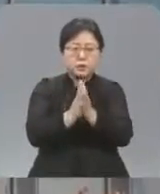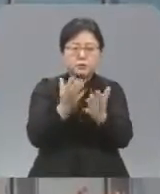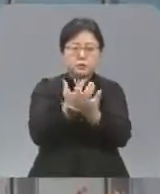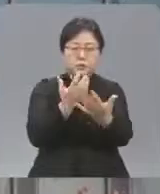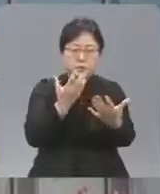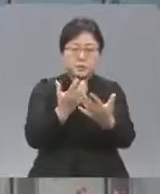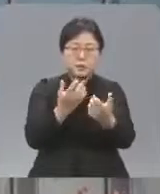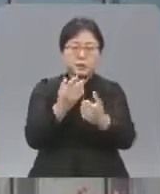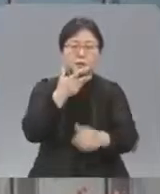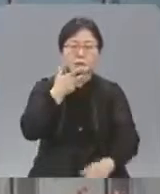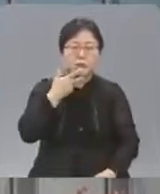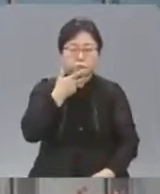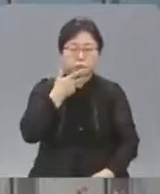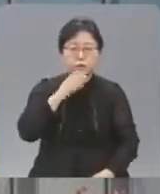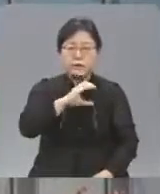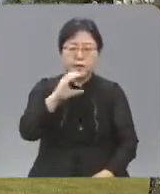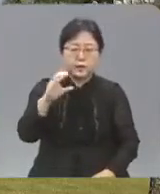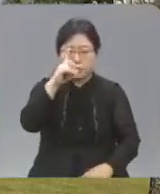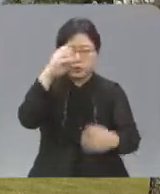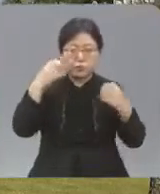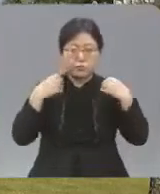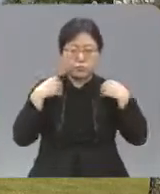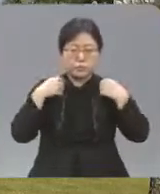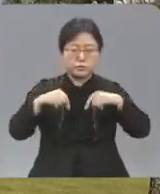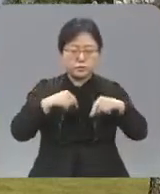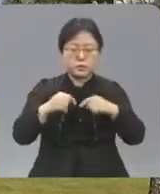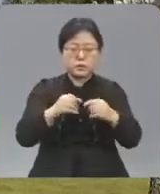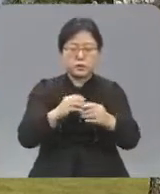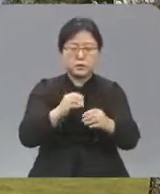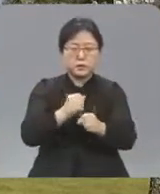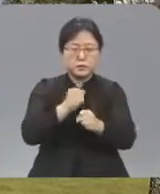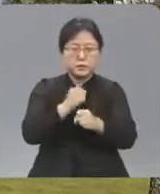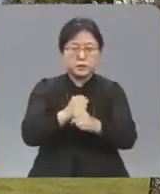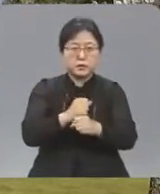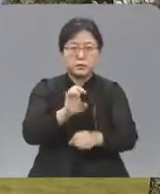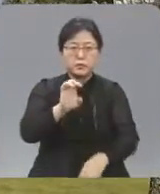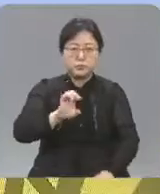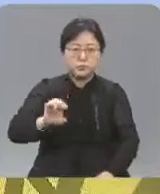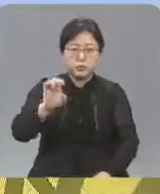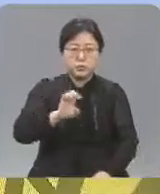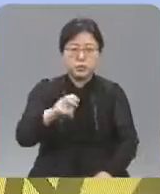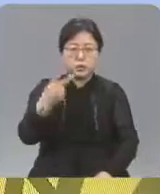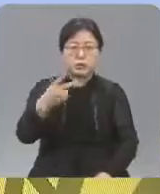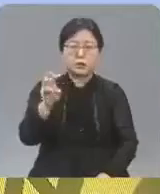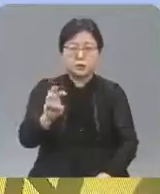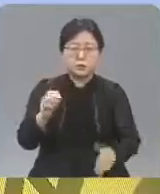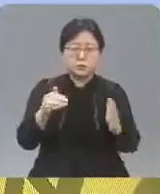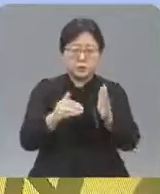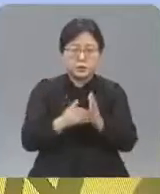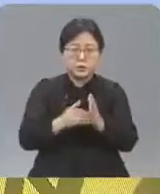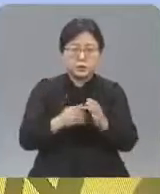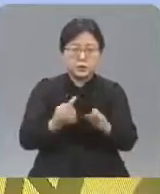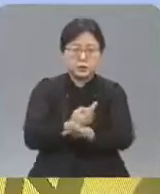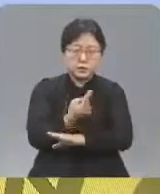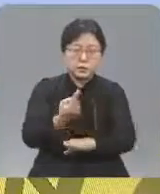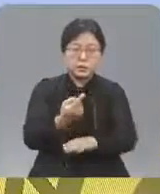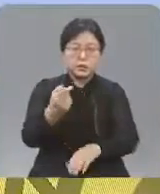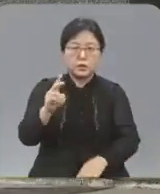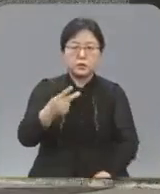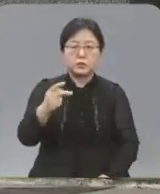총회에서 영국과 캐나다 정부가 주도해 결성했으며 유럽연합 회원국은 2030년까지, 이외의